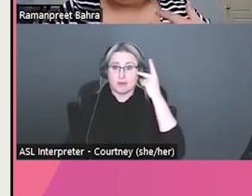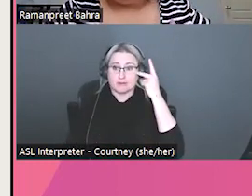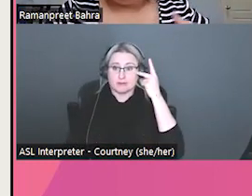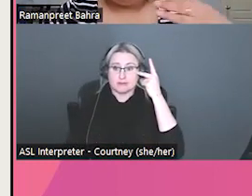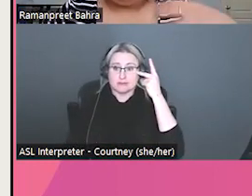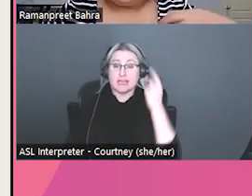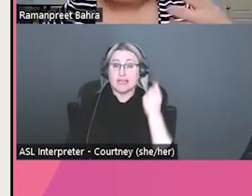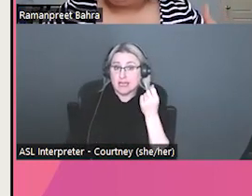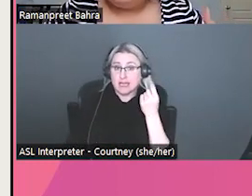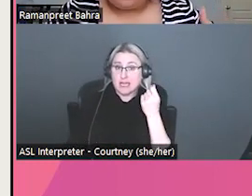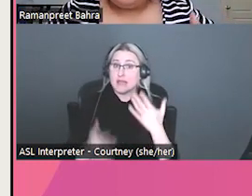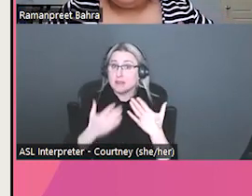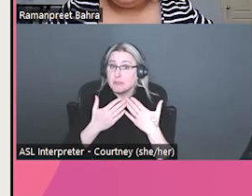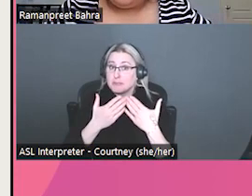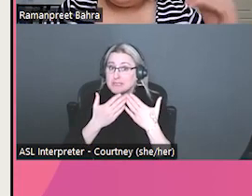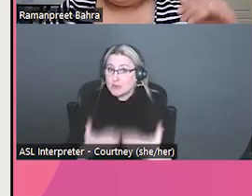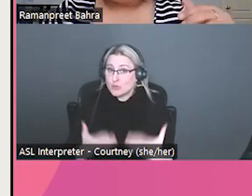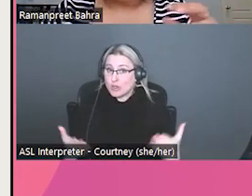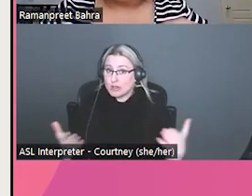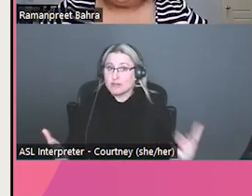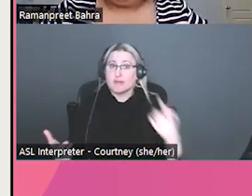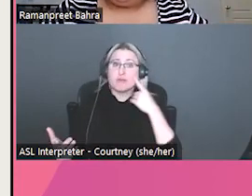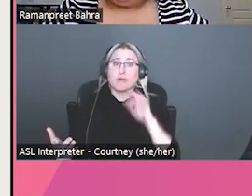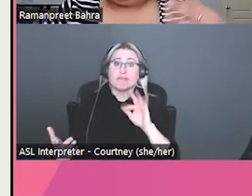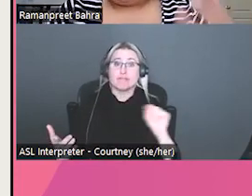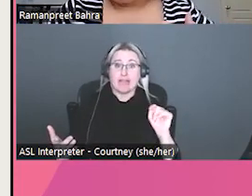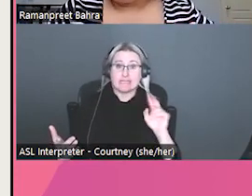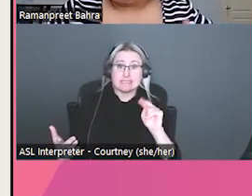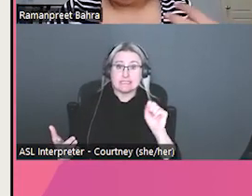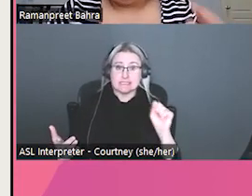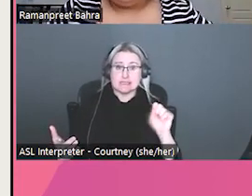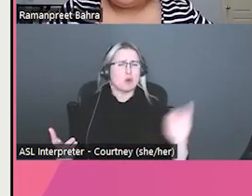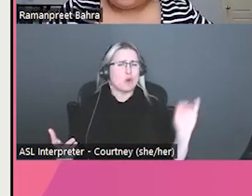nous cartographions la politique pour